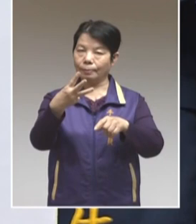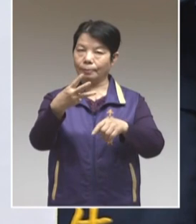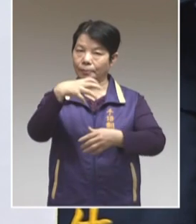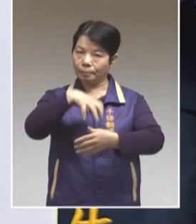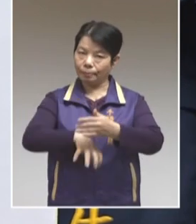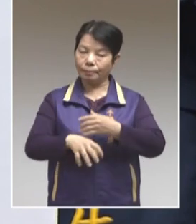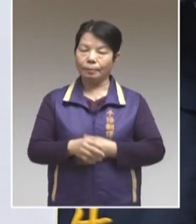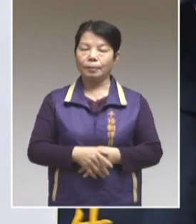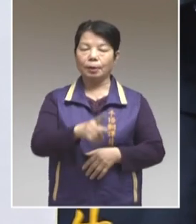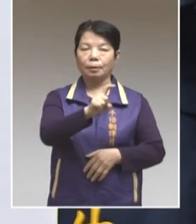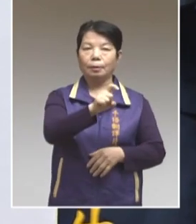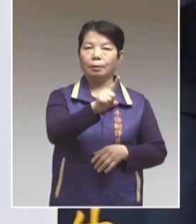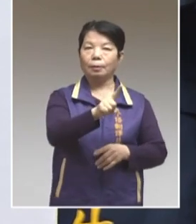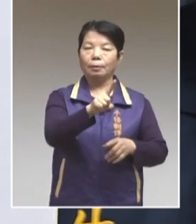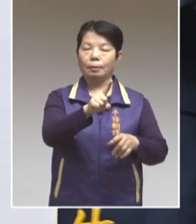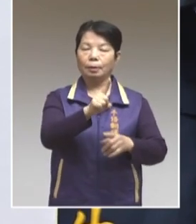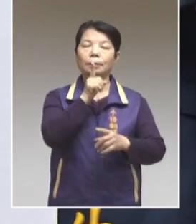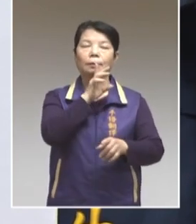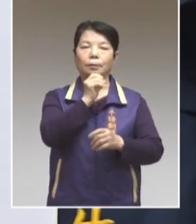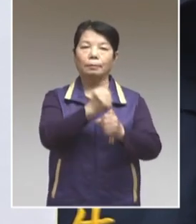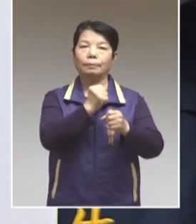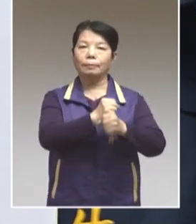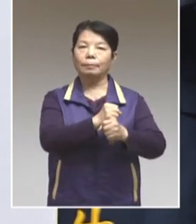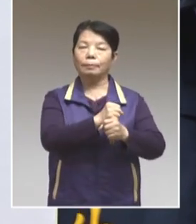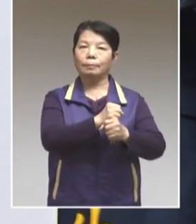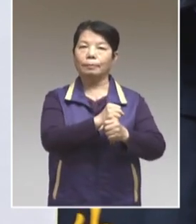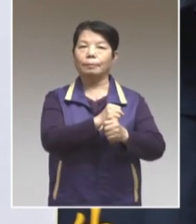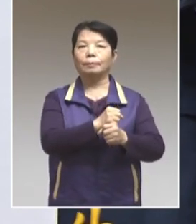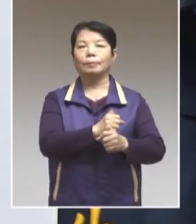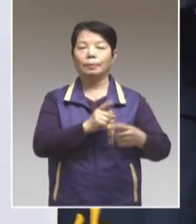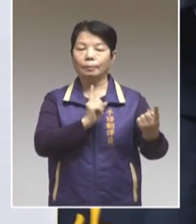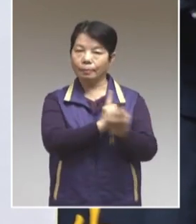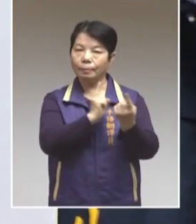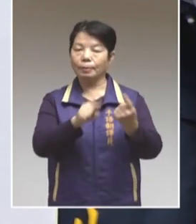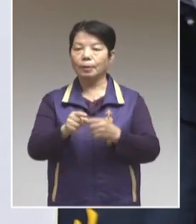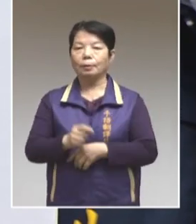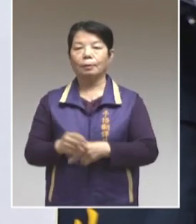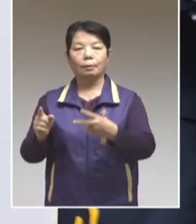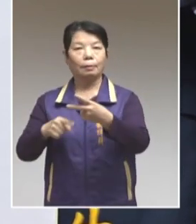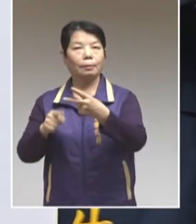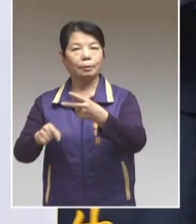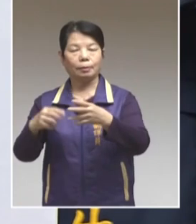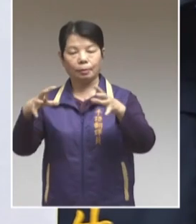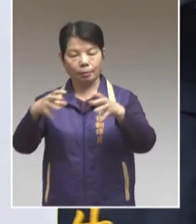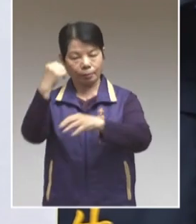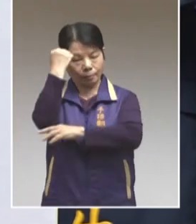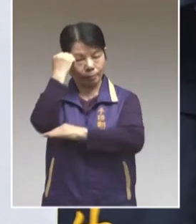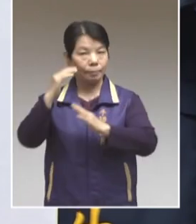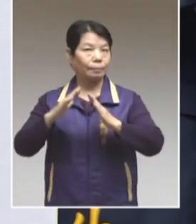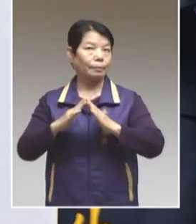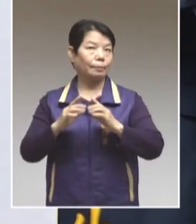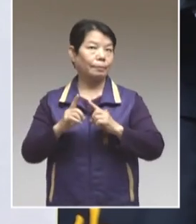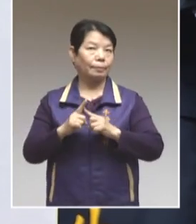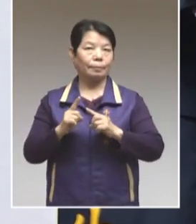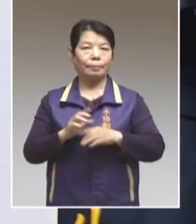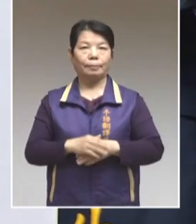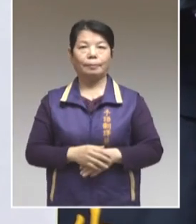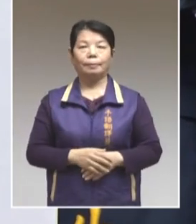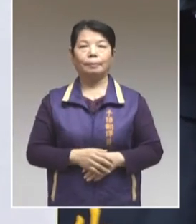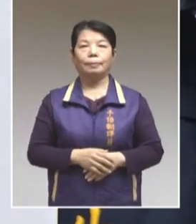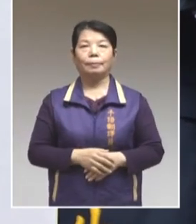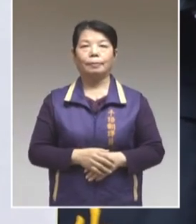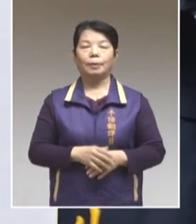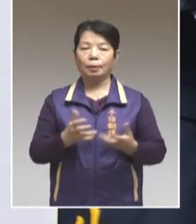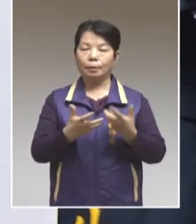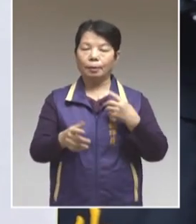那11位是职场接触者，有2位是职场接触者的同住家人，那这职场接触者同住家人